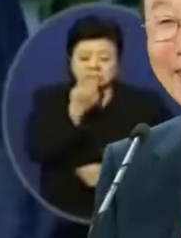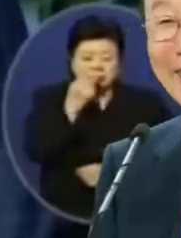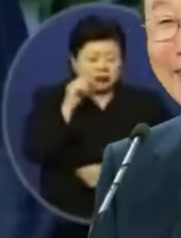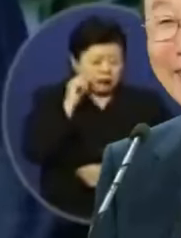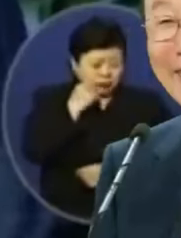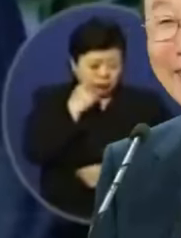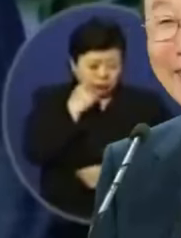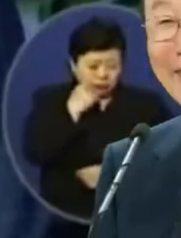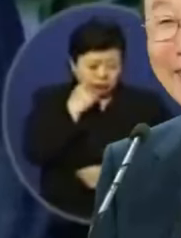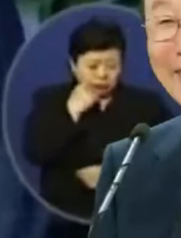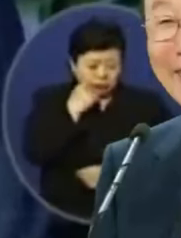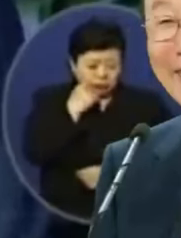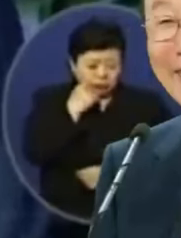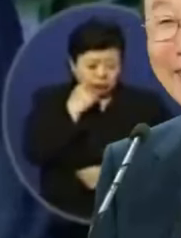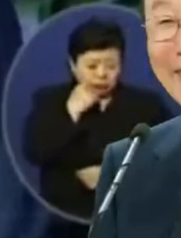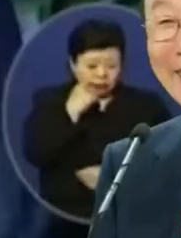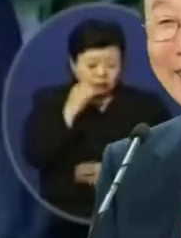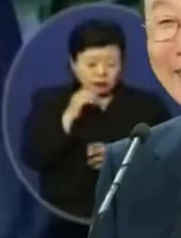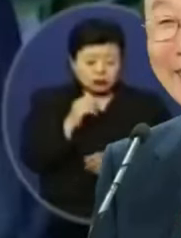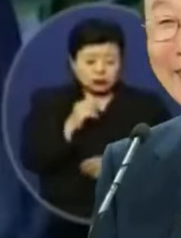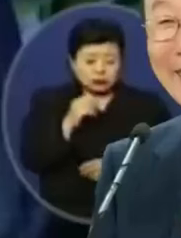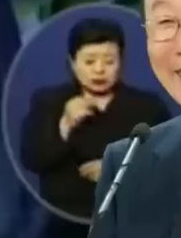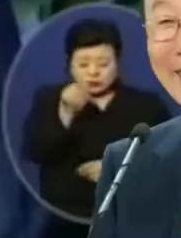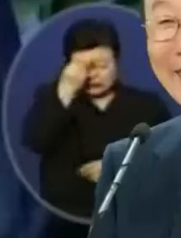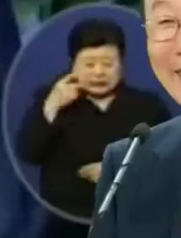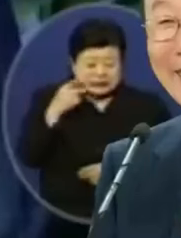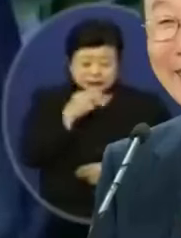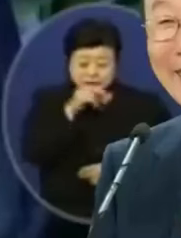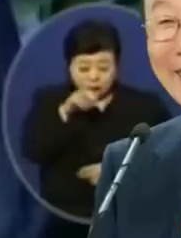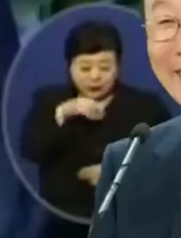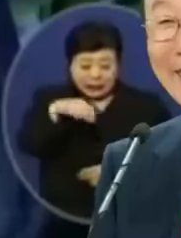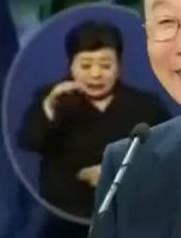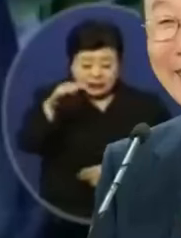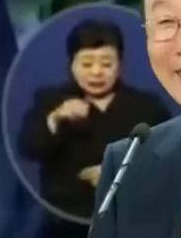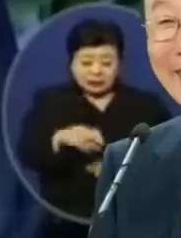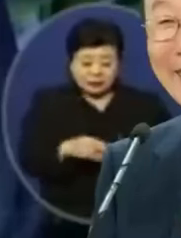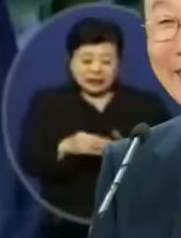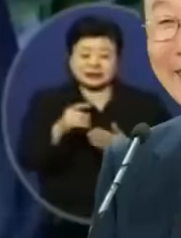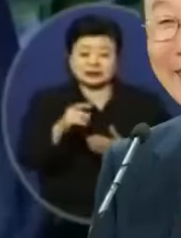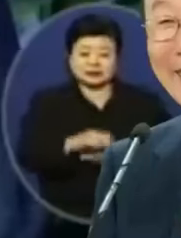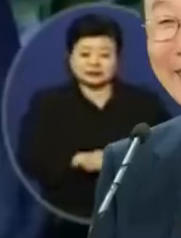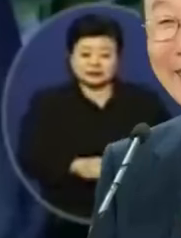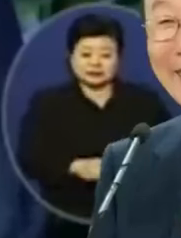어려운데 한국 오살리 지하실 금식 기도원에 가자고 해서